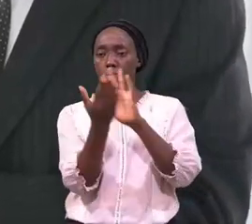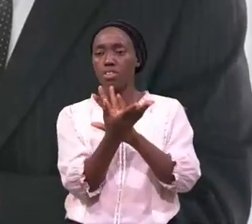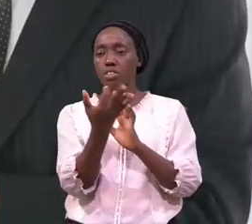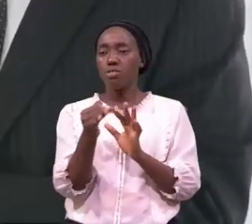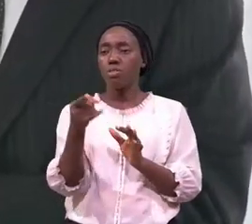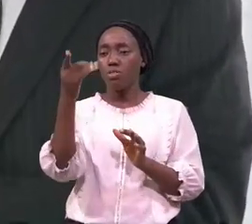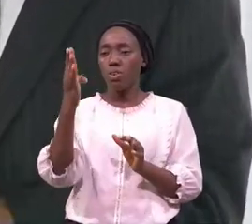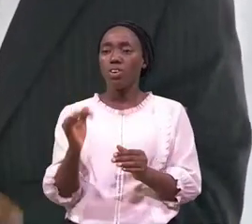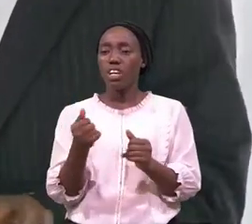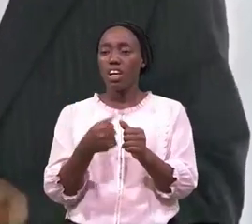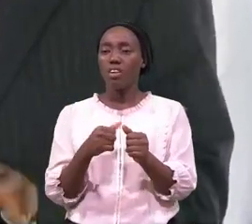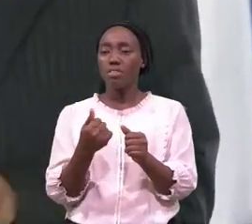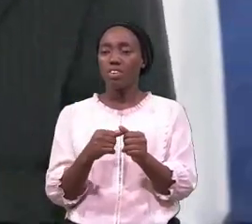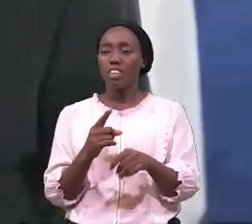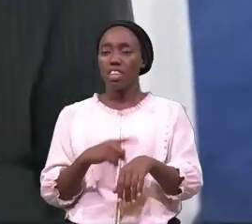tout moment.